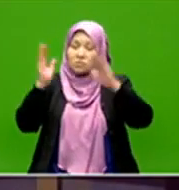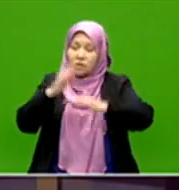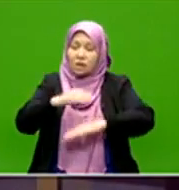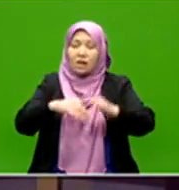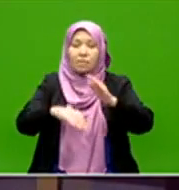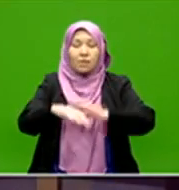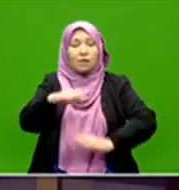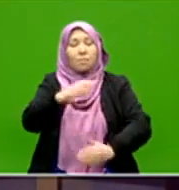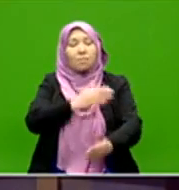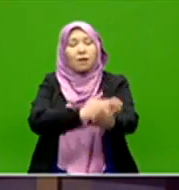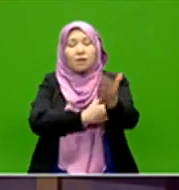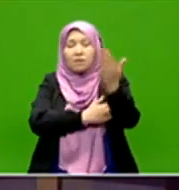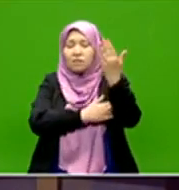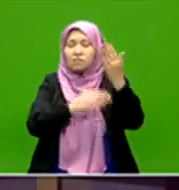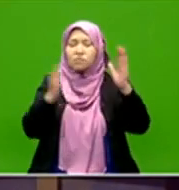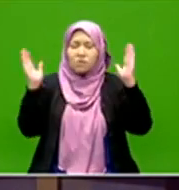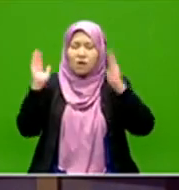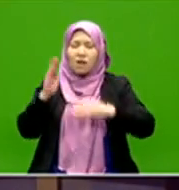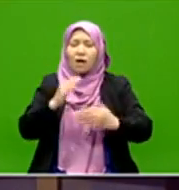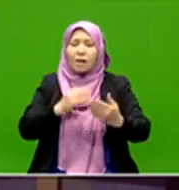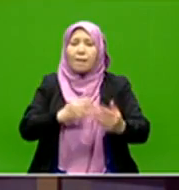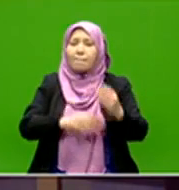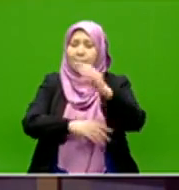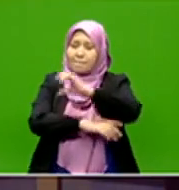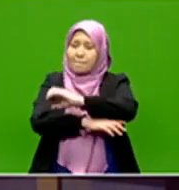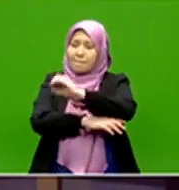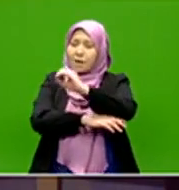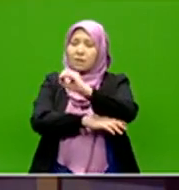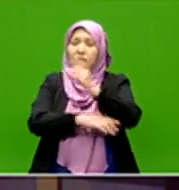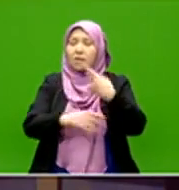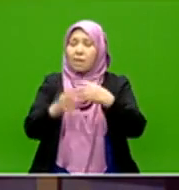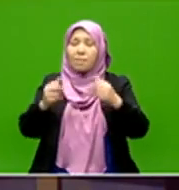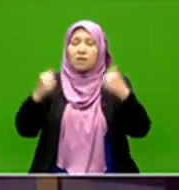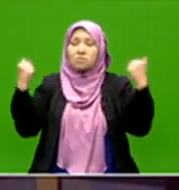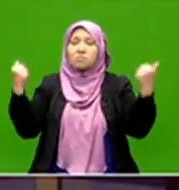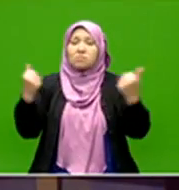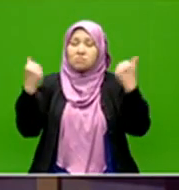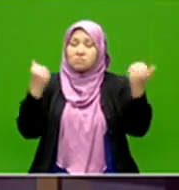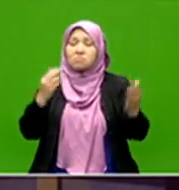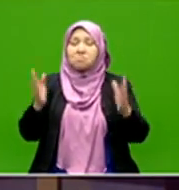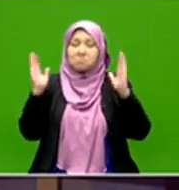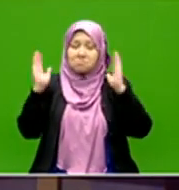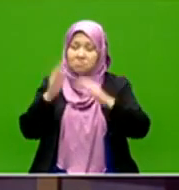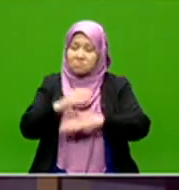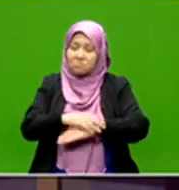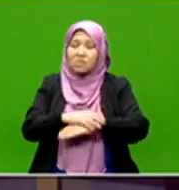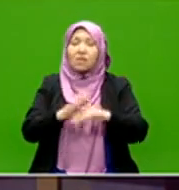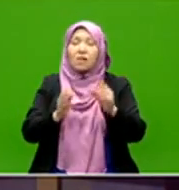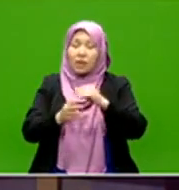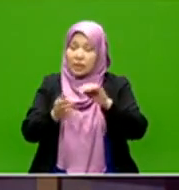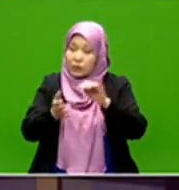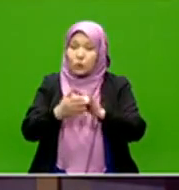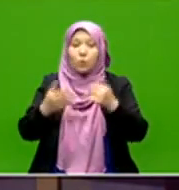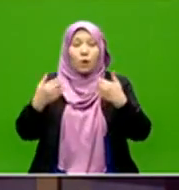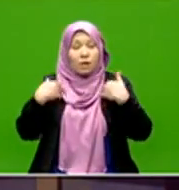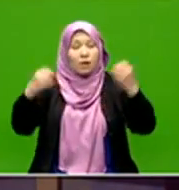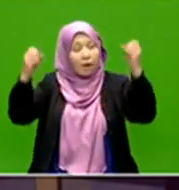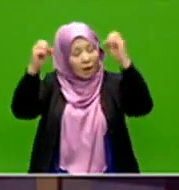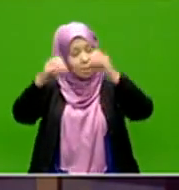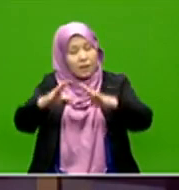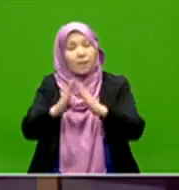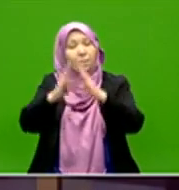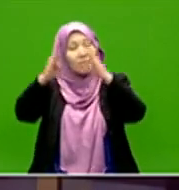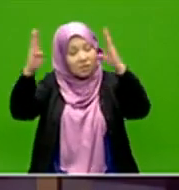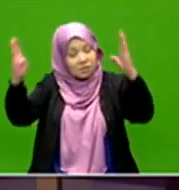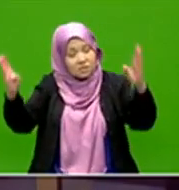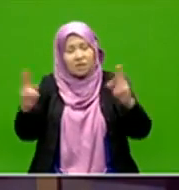tadi, solat subuh kita, dapat solat hari raya, mungkin sebahagiannya berada di rumah tuan-tuan sekalian, itu adalah nikmat yang besar,